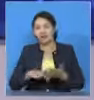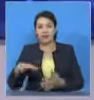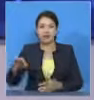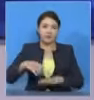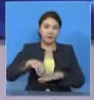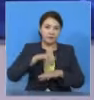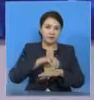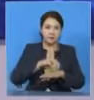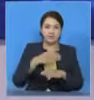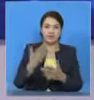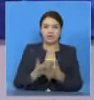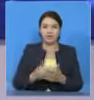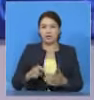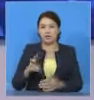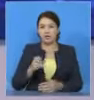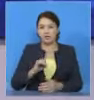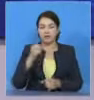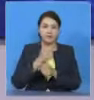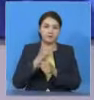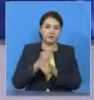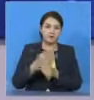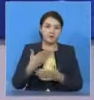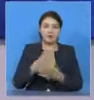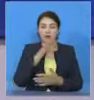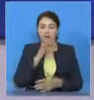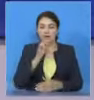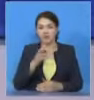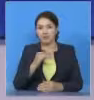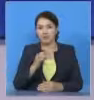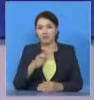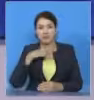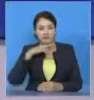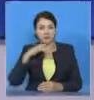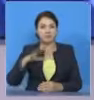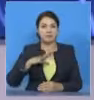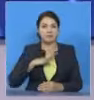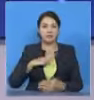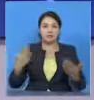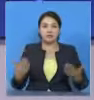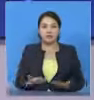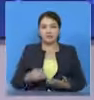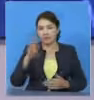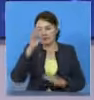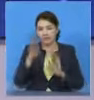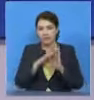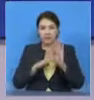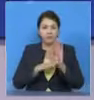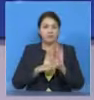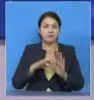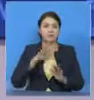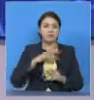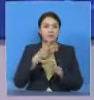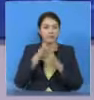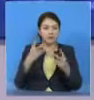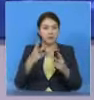облыс әкімі Оңдасын Оразалин алға ауданындағы жұмыс сапары кезінде аграрлық салаға назар аударды. Өңірде мемлекеттік бағдарламаның игілігін